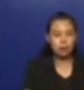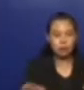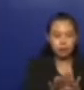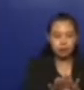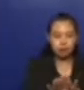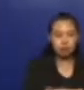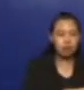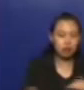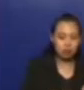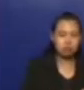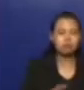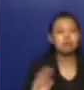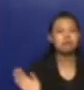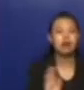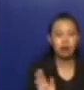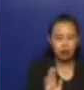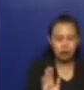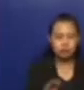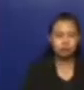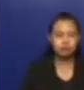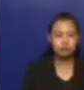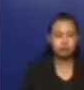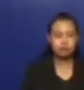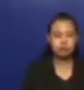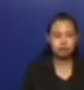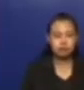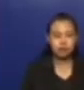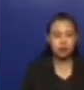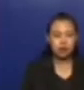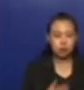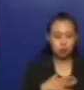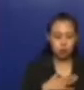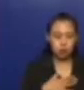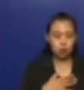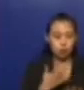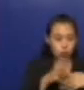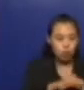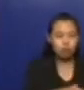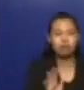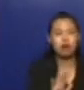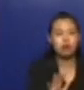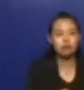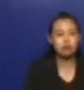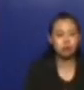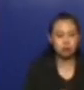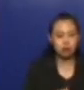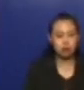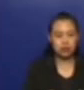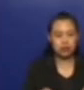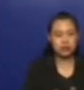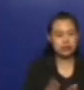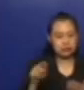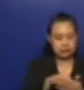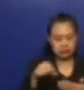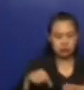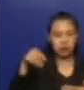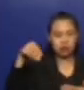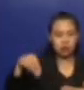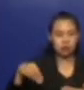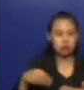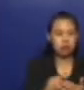มเห็นด้วยไม่ใช่ผมจะผูกมัดขาผมบอกแล้วผมลงเลือกตั้งมา 7-8 ครั้งแต่เลือก